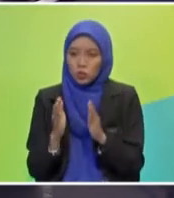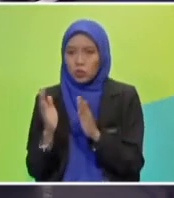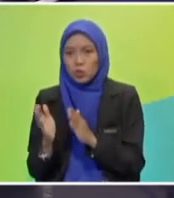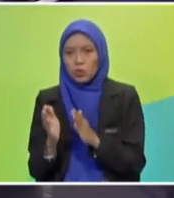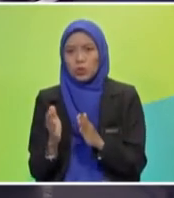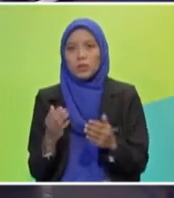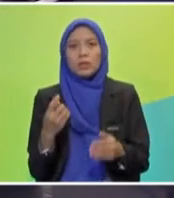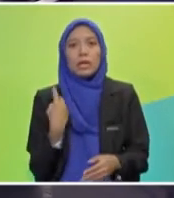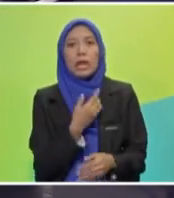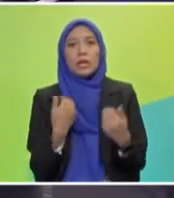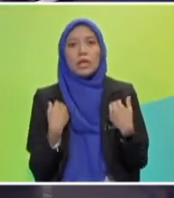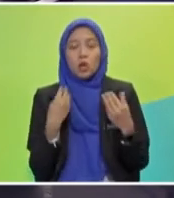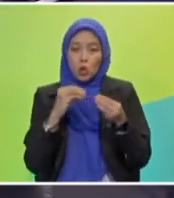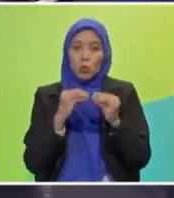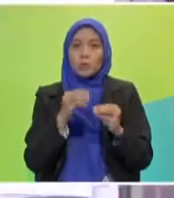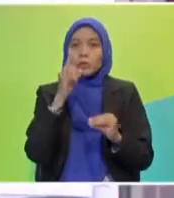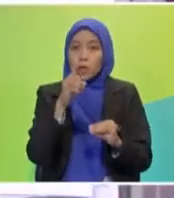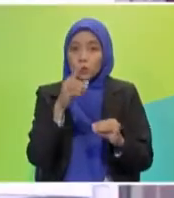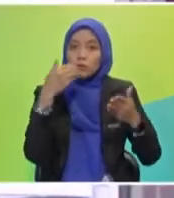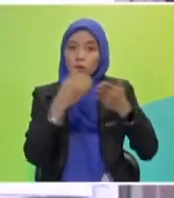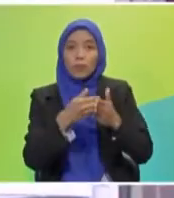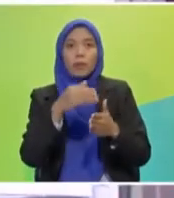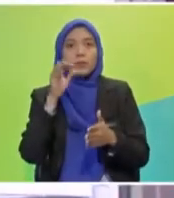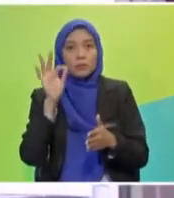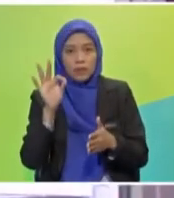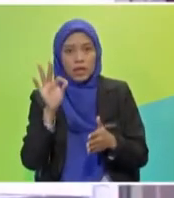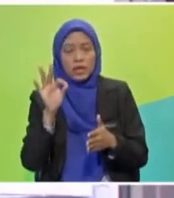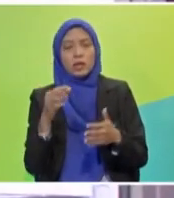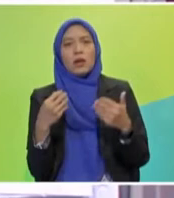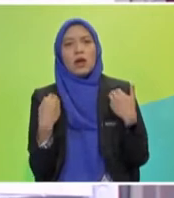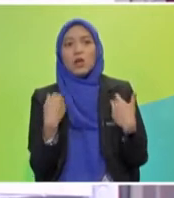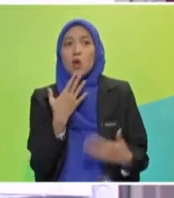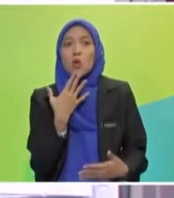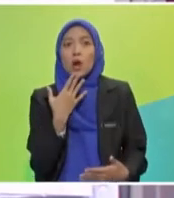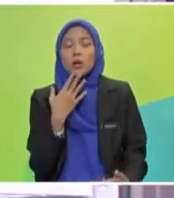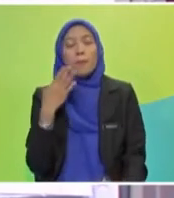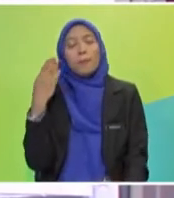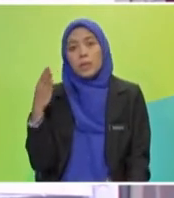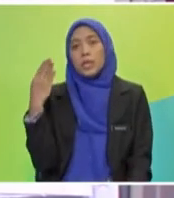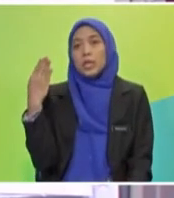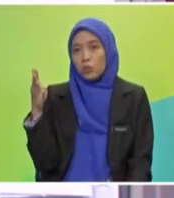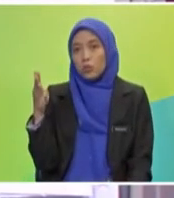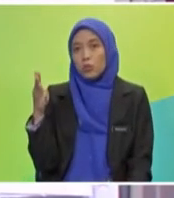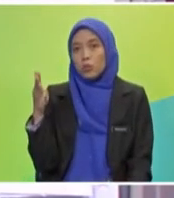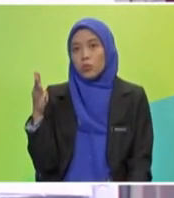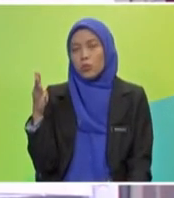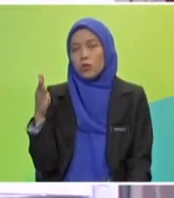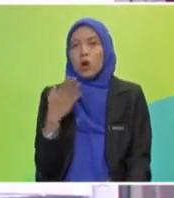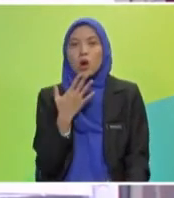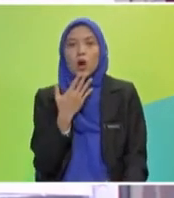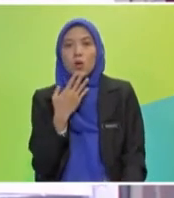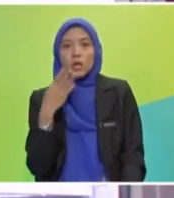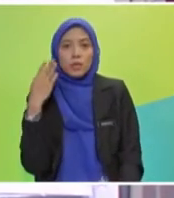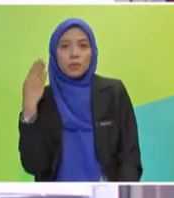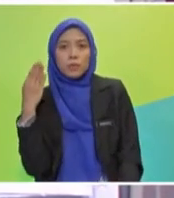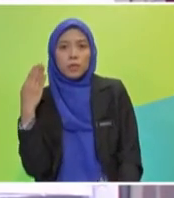nombor 1 sehingga nombor 9. Kita tengok warna yang ada dekat sini. Baik. Kita tengok warna biru yang menegak dan warna biru yang melintang sini